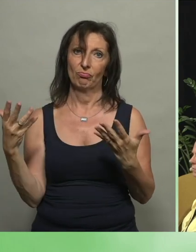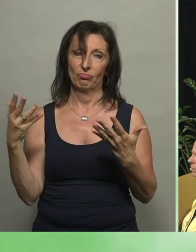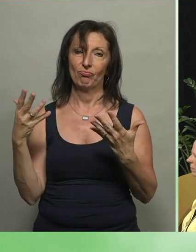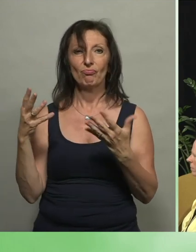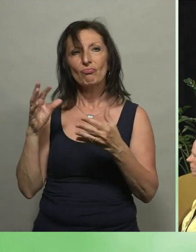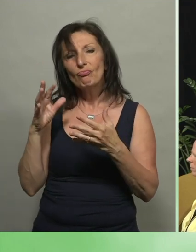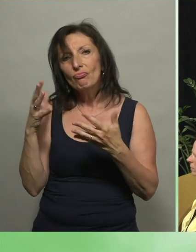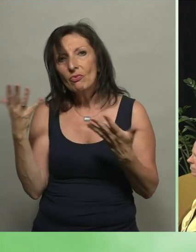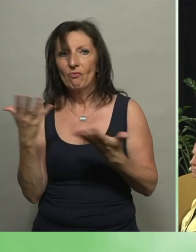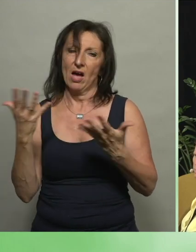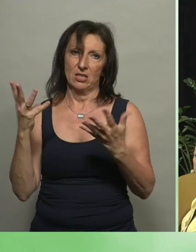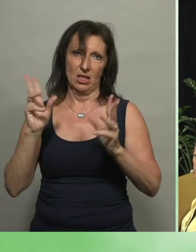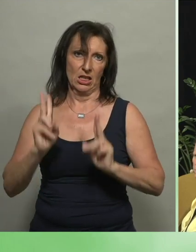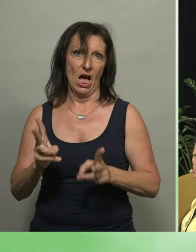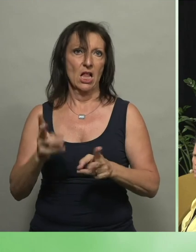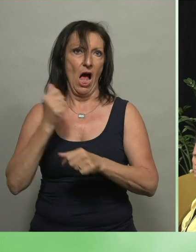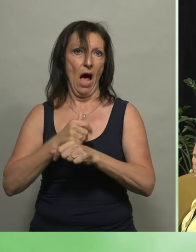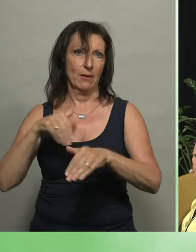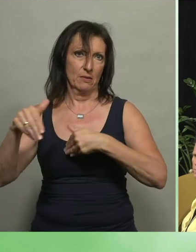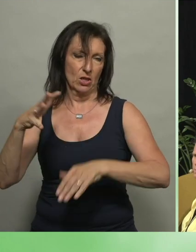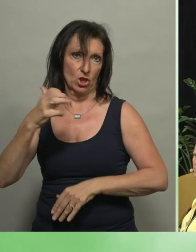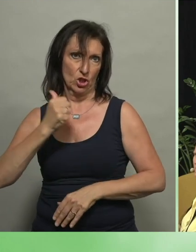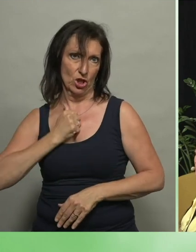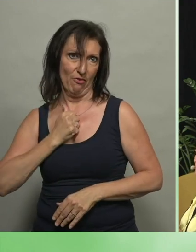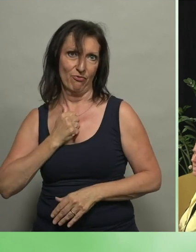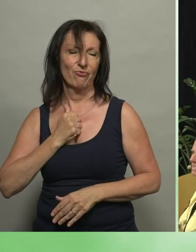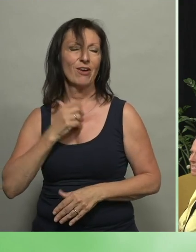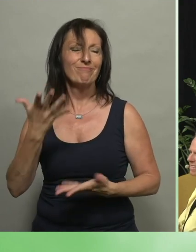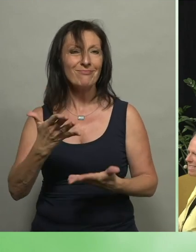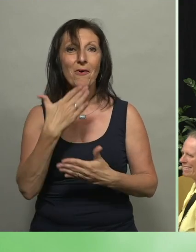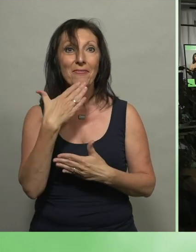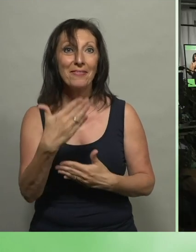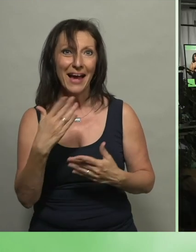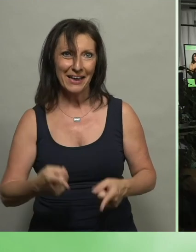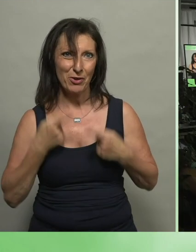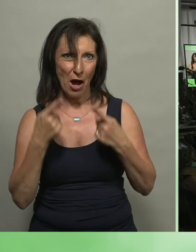Rahmen dessen, was das Arbeitsministerium leisten kann, gestalten. Ich bedanke mich für die Aufmerksamkeit. Vielen Dank.